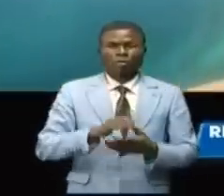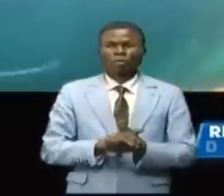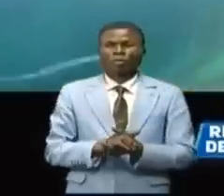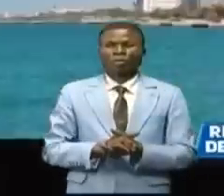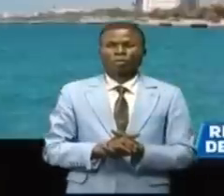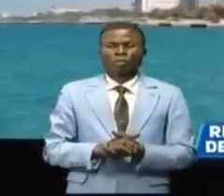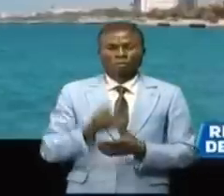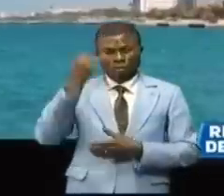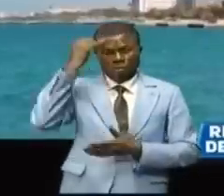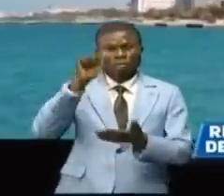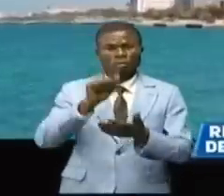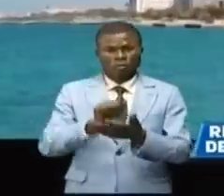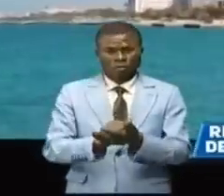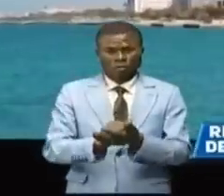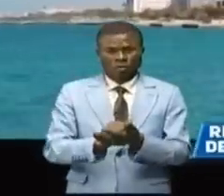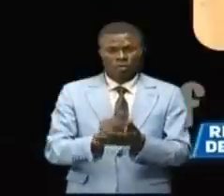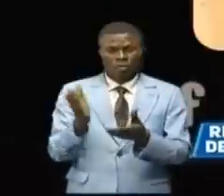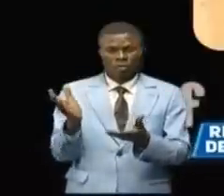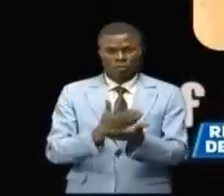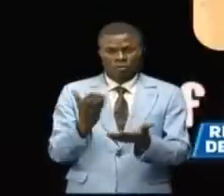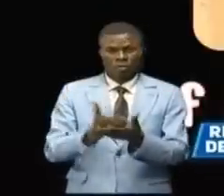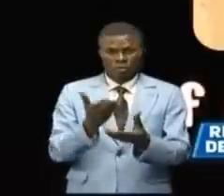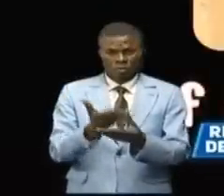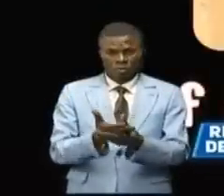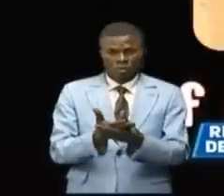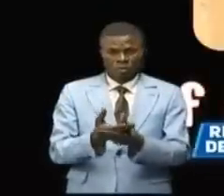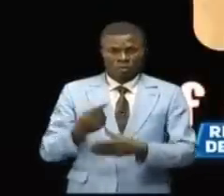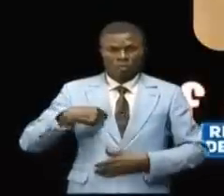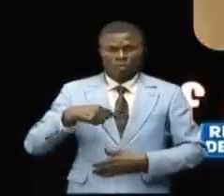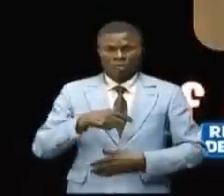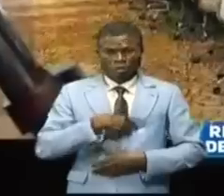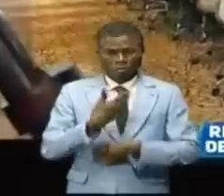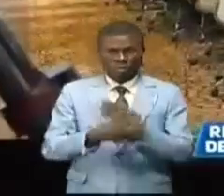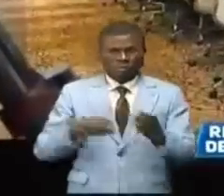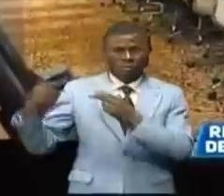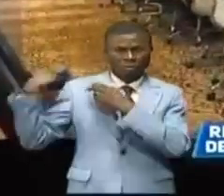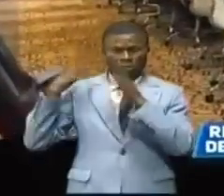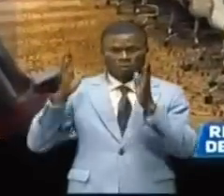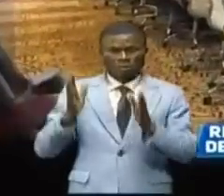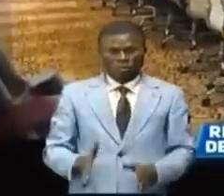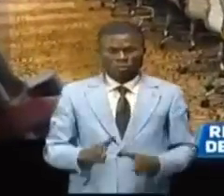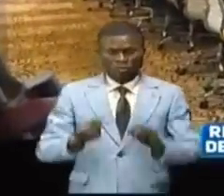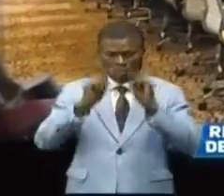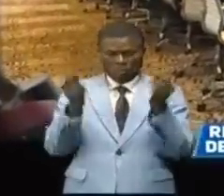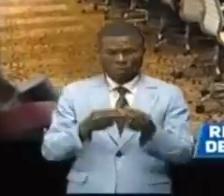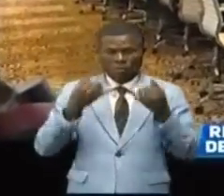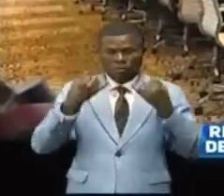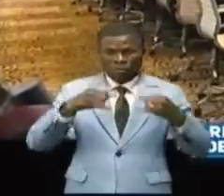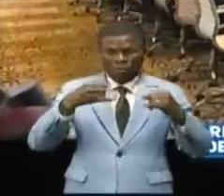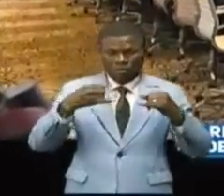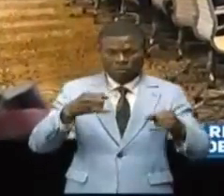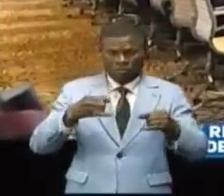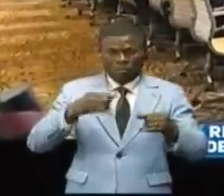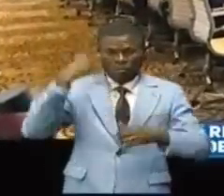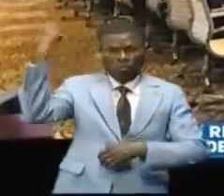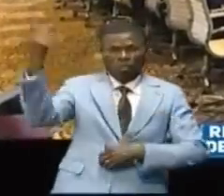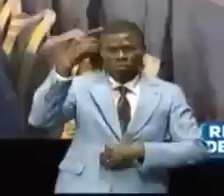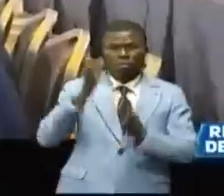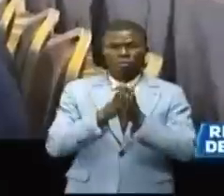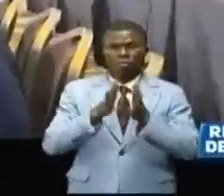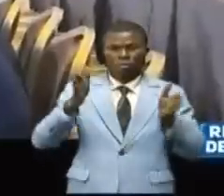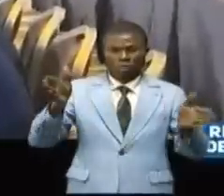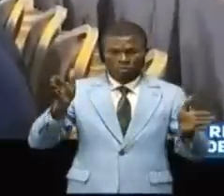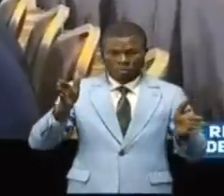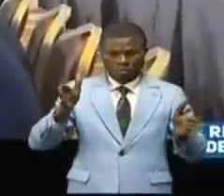C'est sur cette île au bord du golfe arabo-persique d'Abu Dhabi que les responsables des cellules de renseignement financier du monde entier se